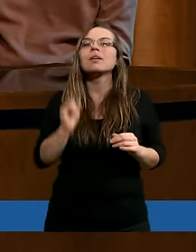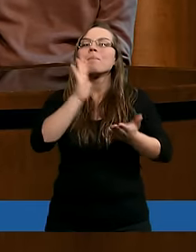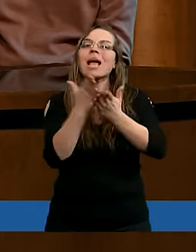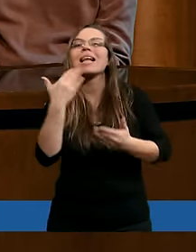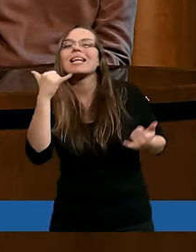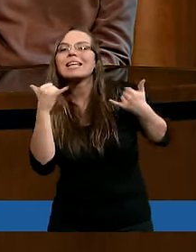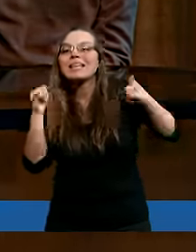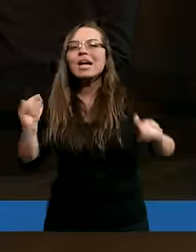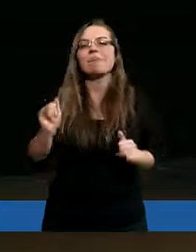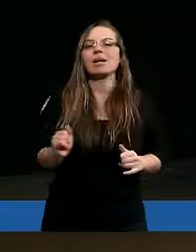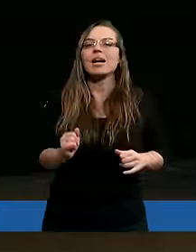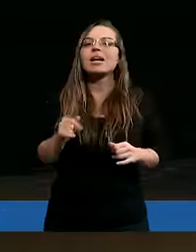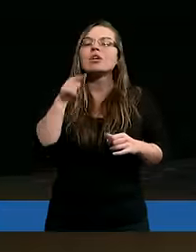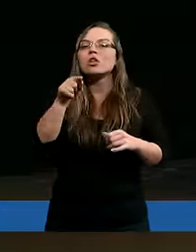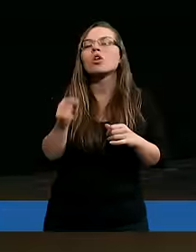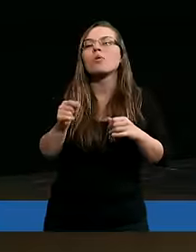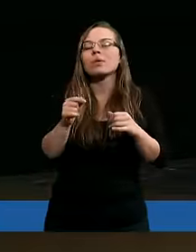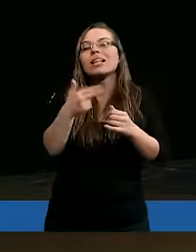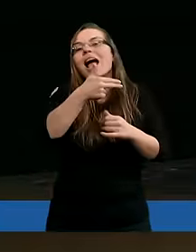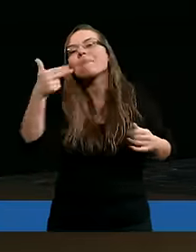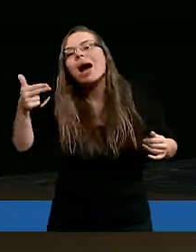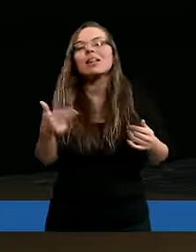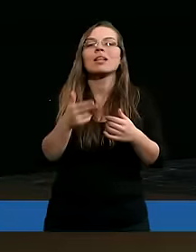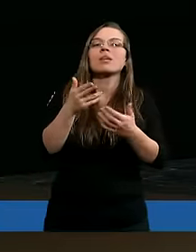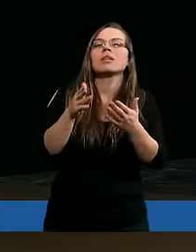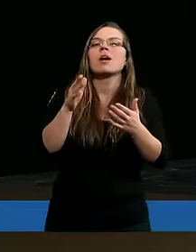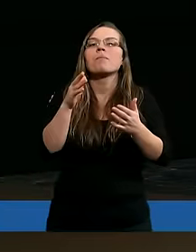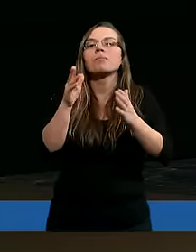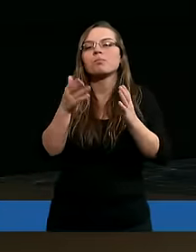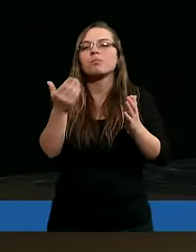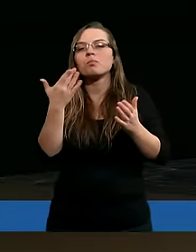Między innymi są różne teorie na temat Lewiatana, Behemota,